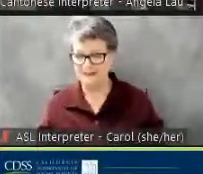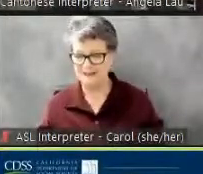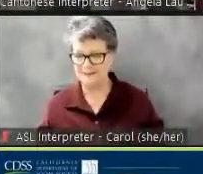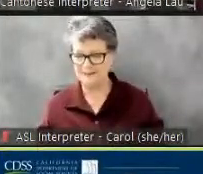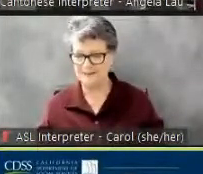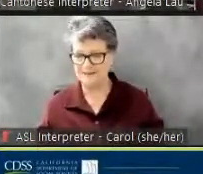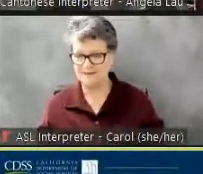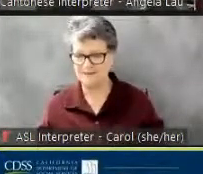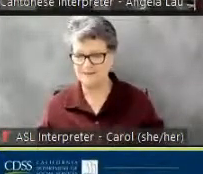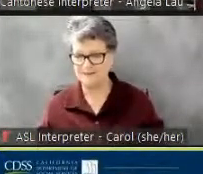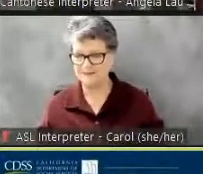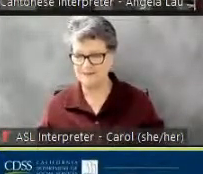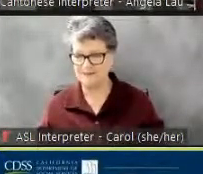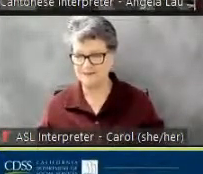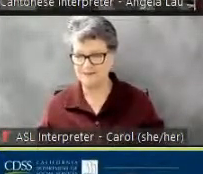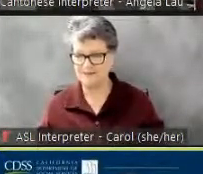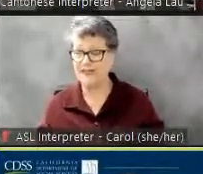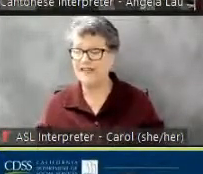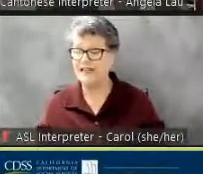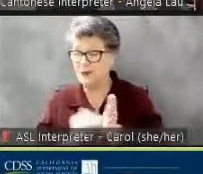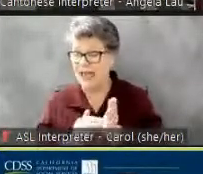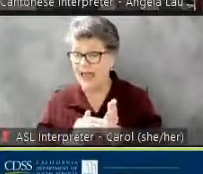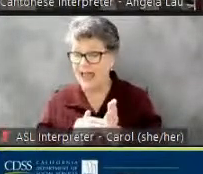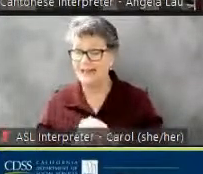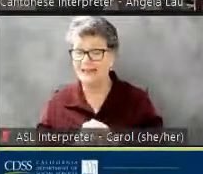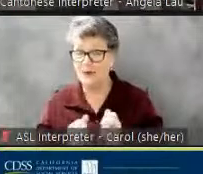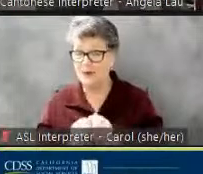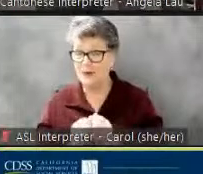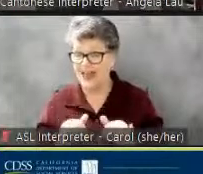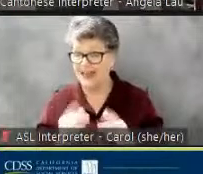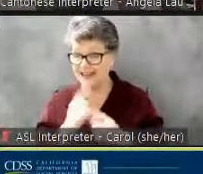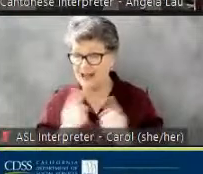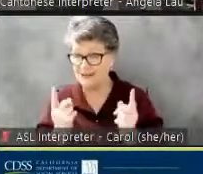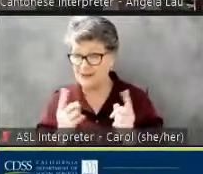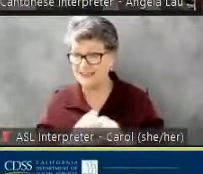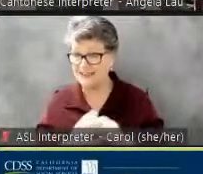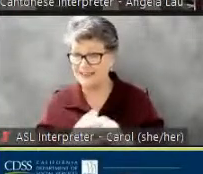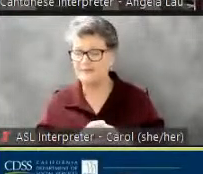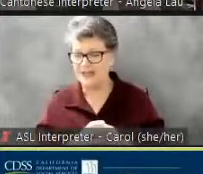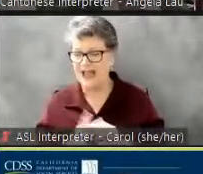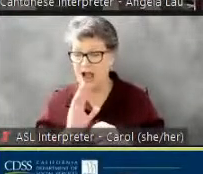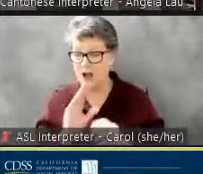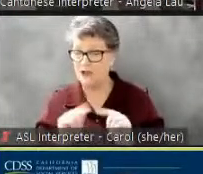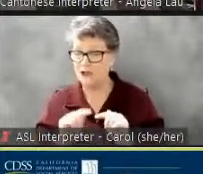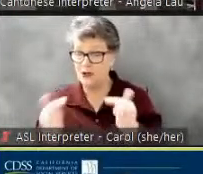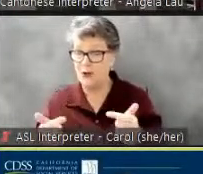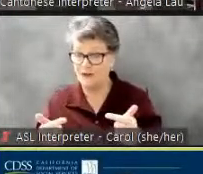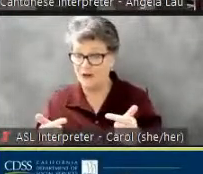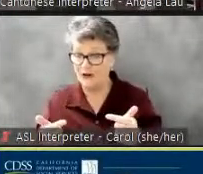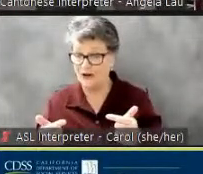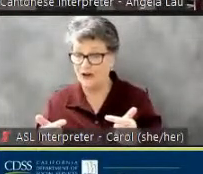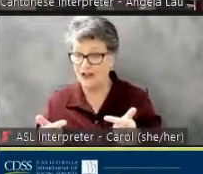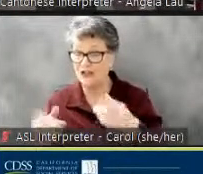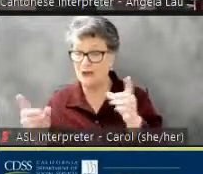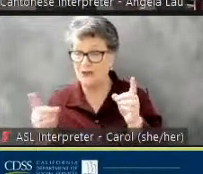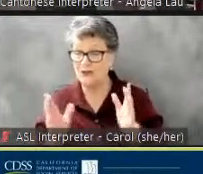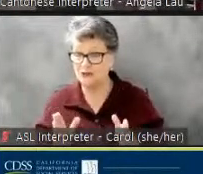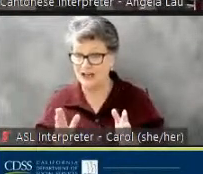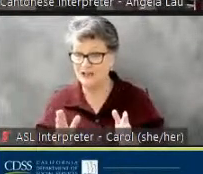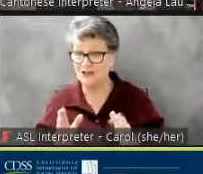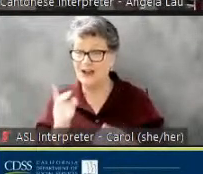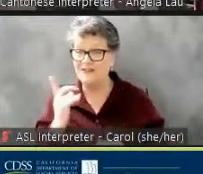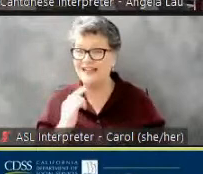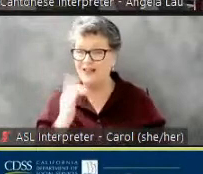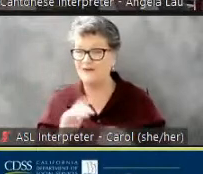時翻譯，同埋跟我哋所講嘅嘢翻譯。 I am going to turn it over to the Director of the